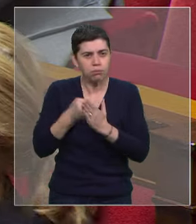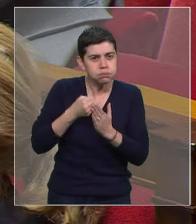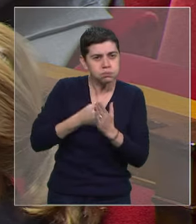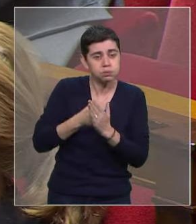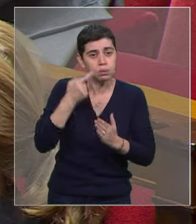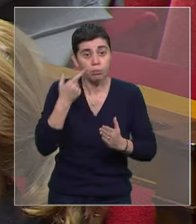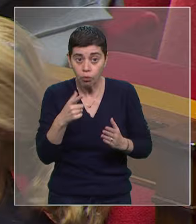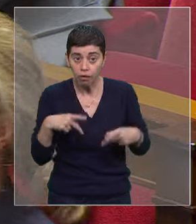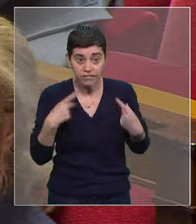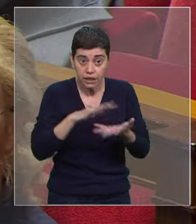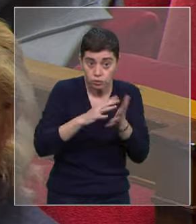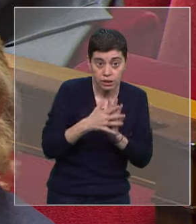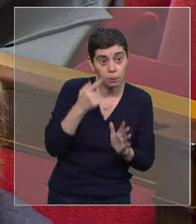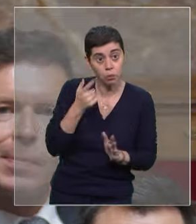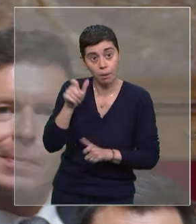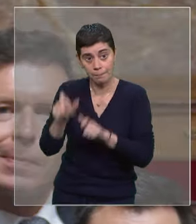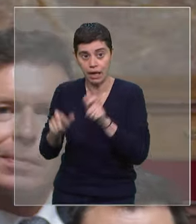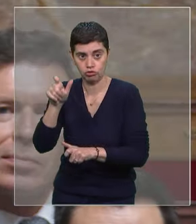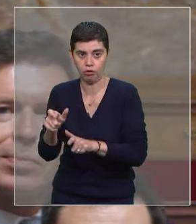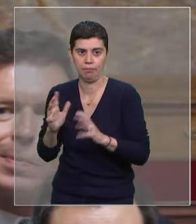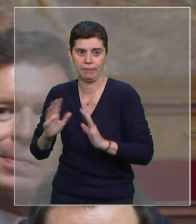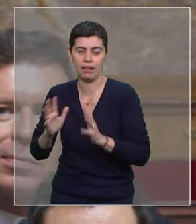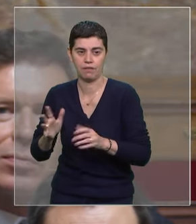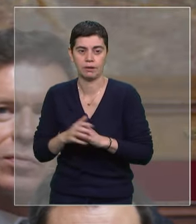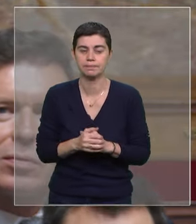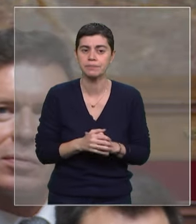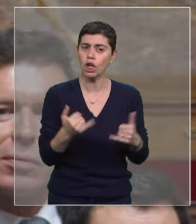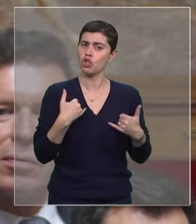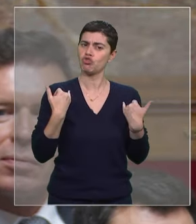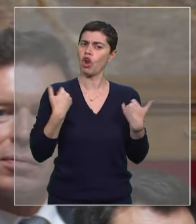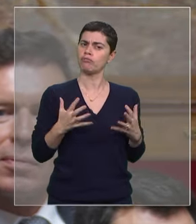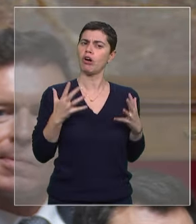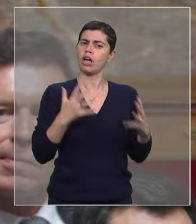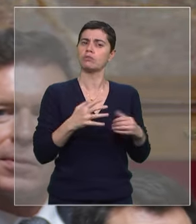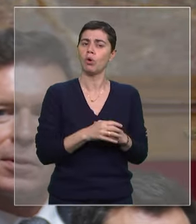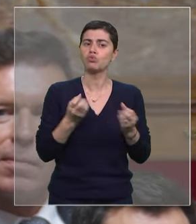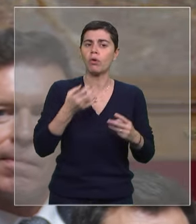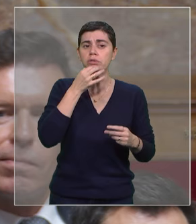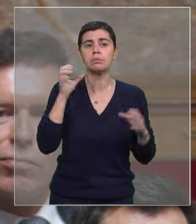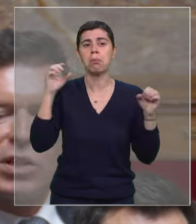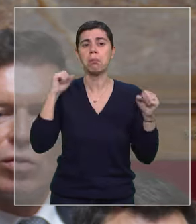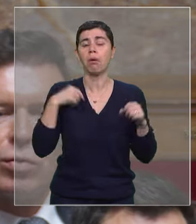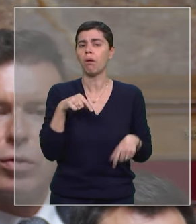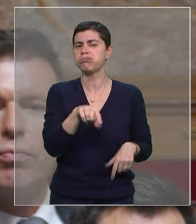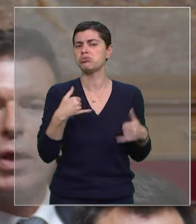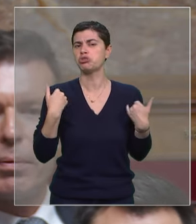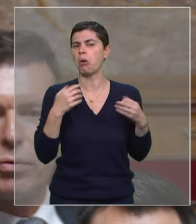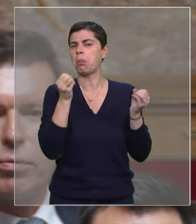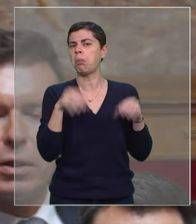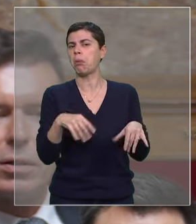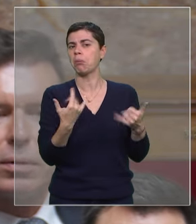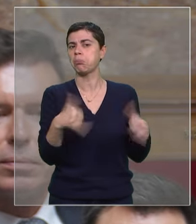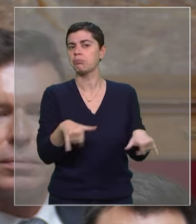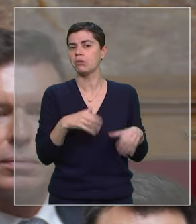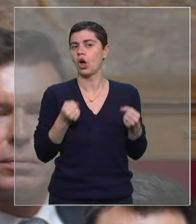pour les bénévoles. J'aimerais vous interroger sur l'engagement des jeunes. On entend souvent qu'ils ne s'engagent plus. Et pourtant, à mon échelle, j'ai